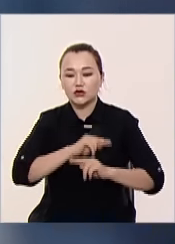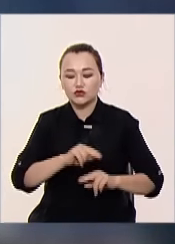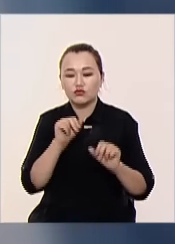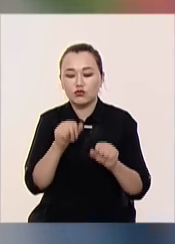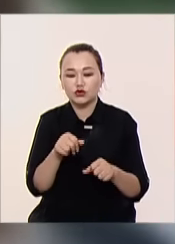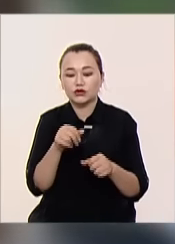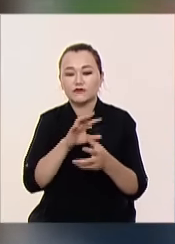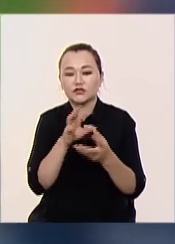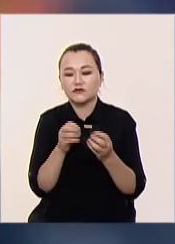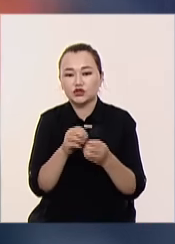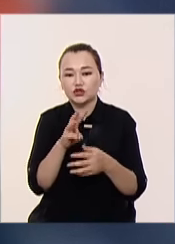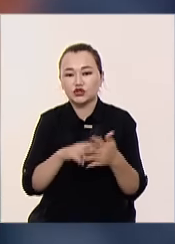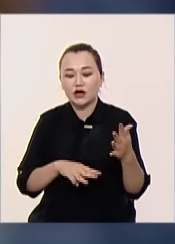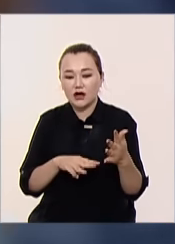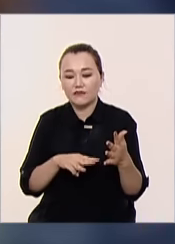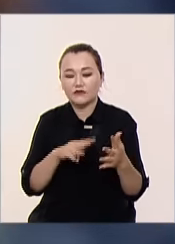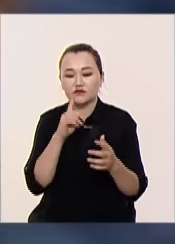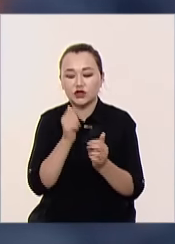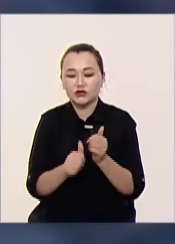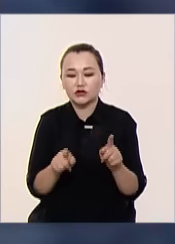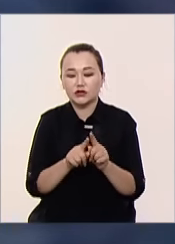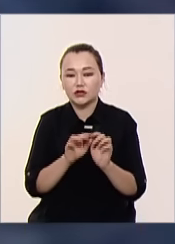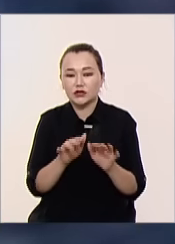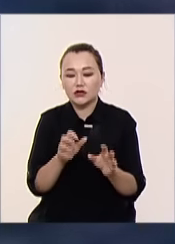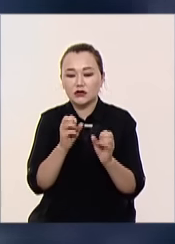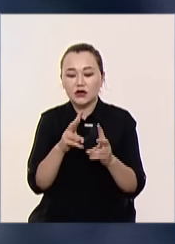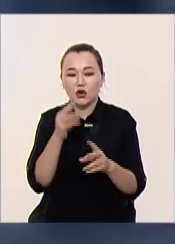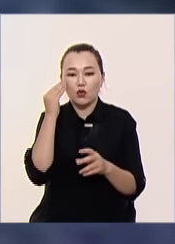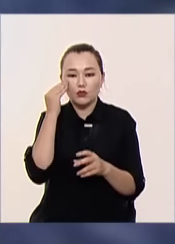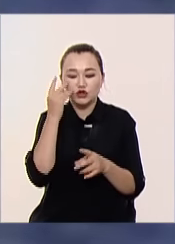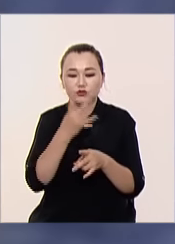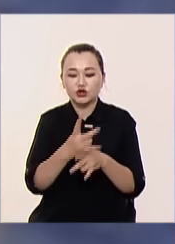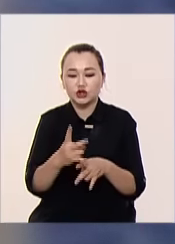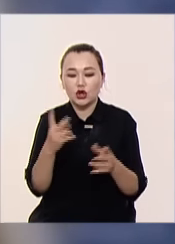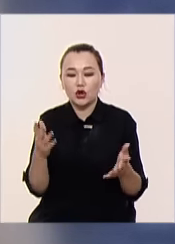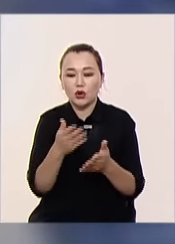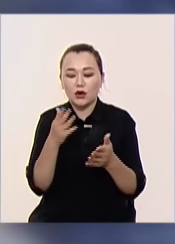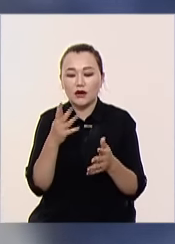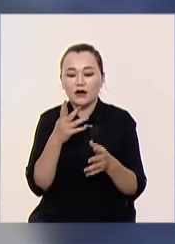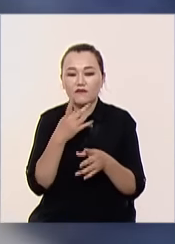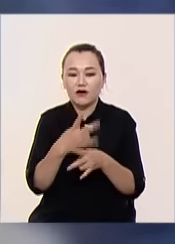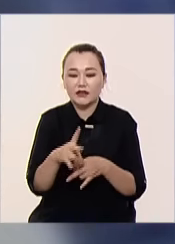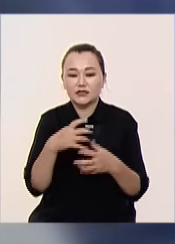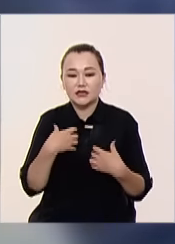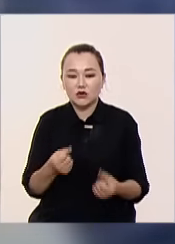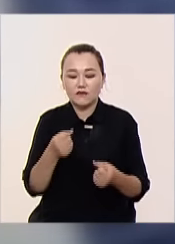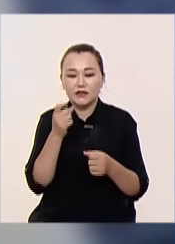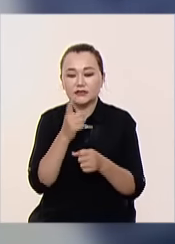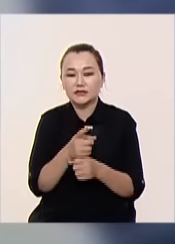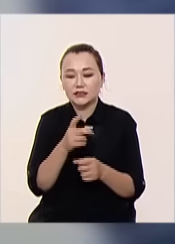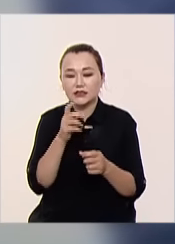может грозить всего лишь штраф. Чаще всего такие дела квалифицируют как умышленное причинение легкого вреда здоровью. Санкция